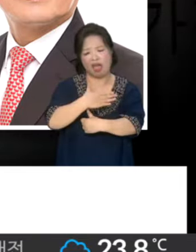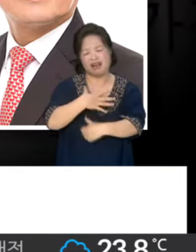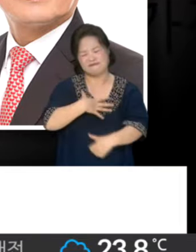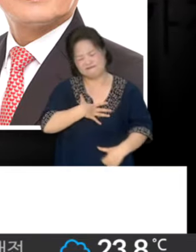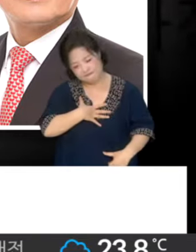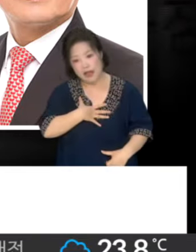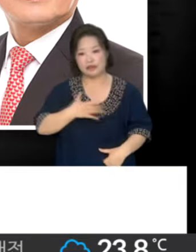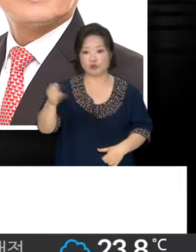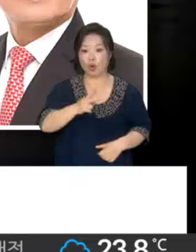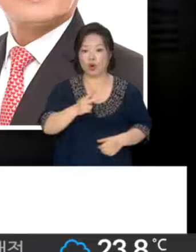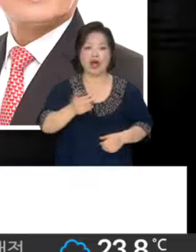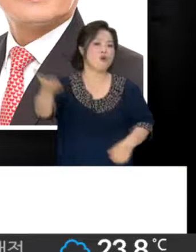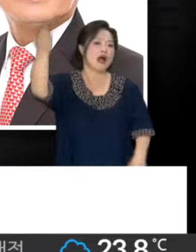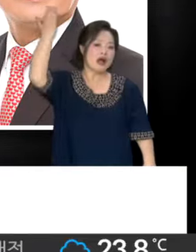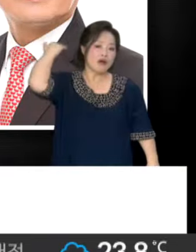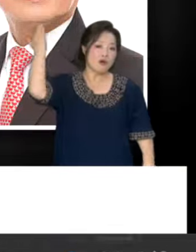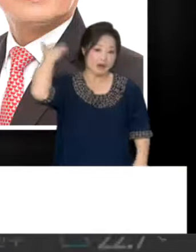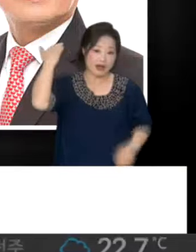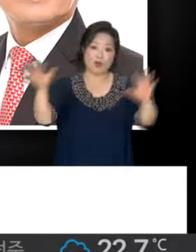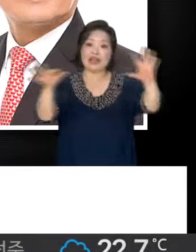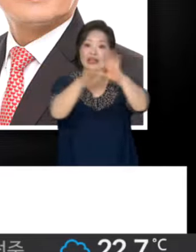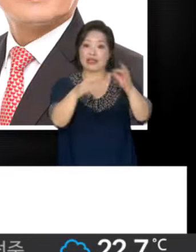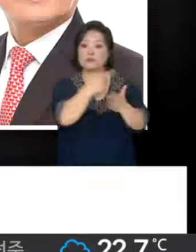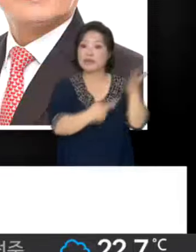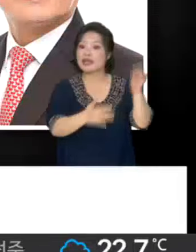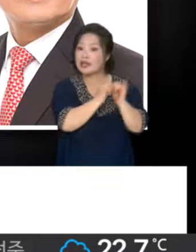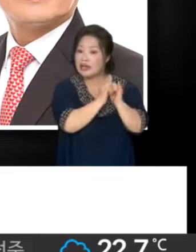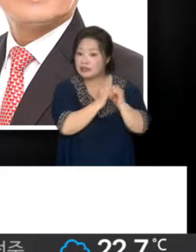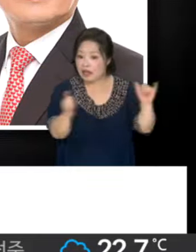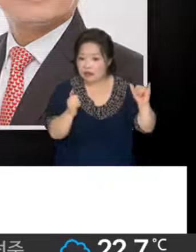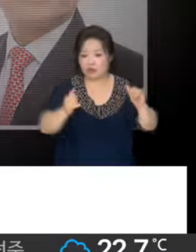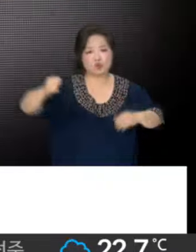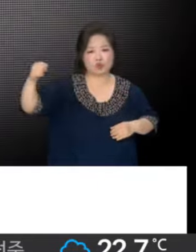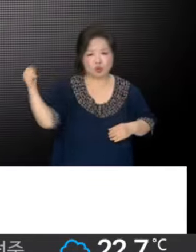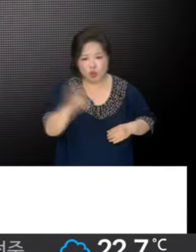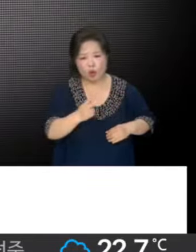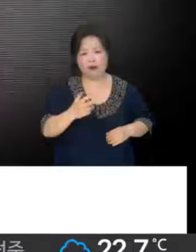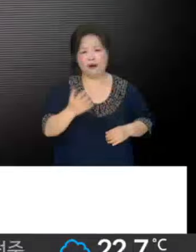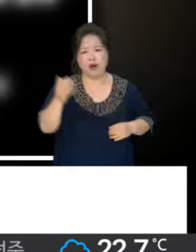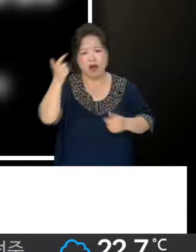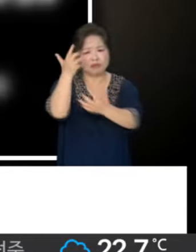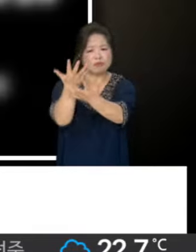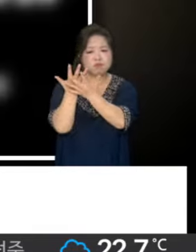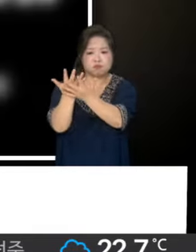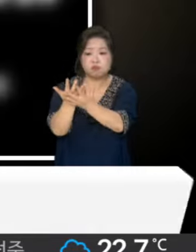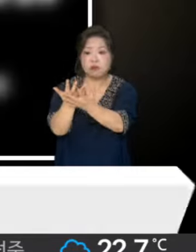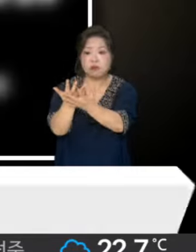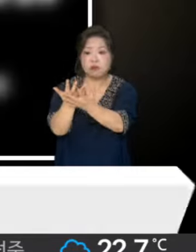피해자들 그 당시 그 사건에 관계된 피해자들에게는 또 또 다른 이체 가해가 될 수 있거든요 이런 가운데 또 다른